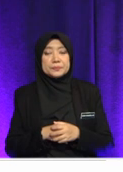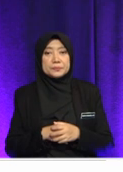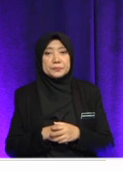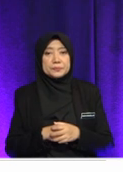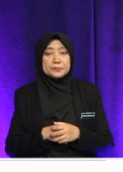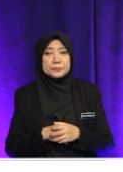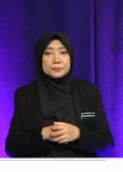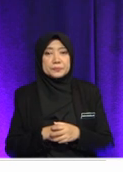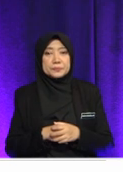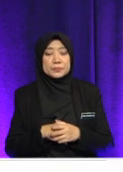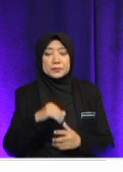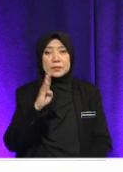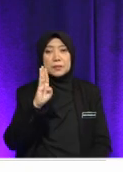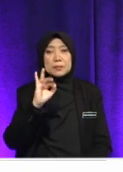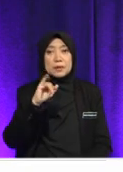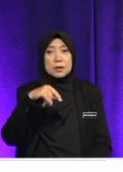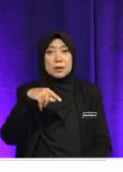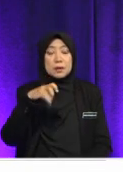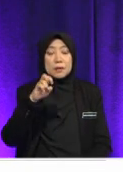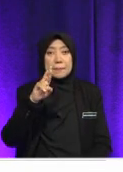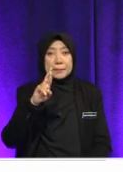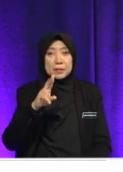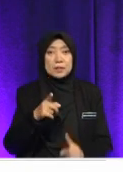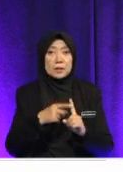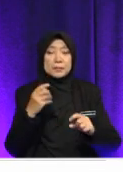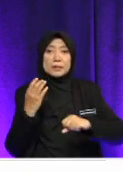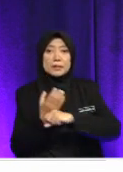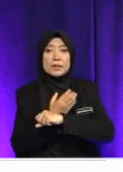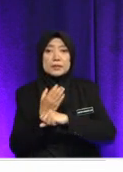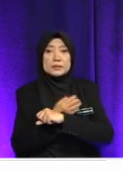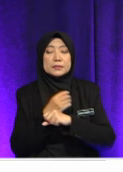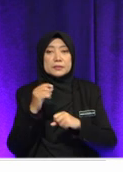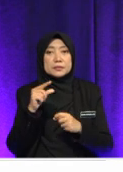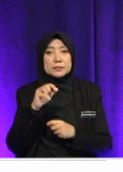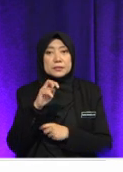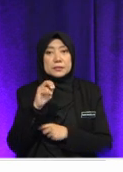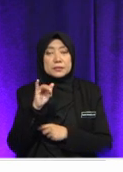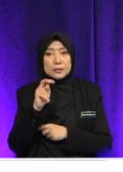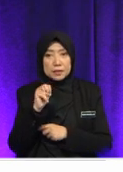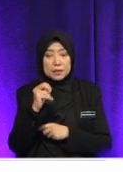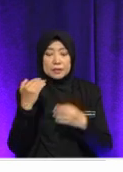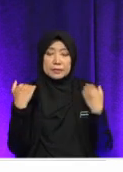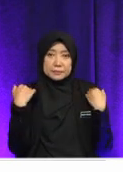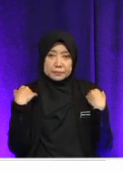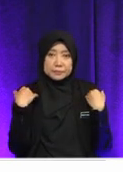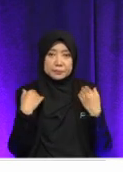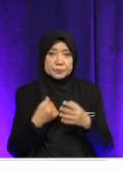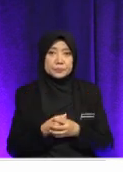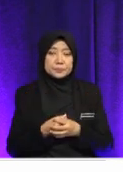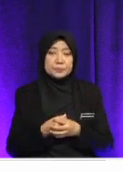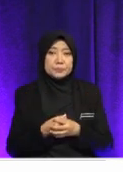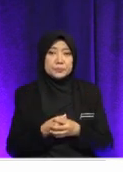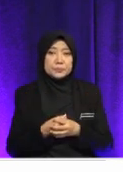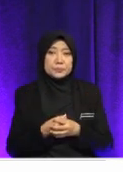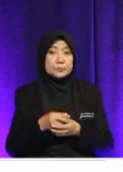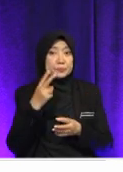tapi untuk dia punya bumper kereta kita buat daripada kaca gentian oke di sini kita ada gitar Oke gambar aja ya